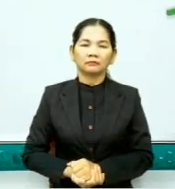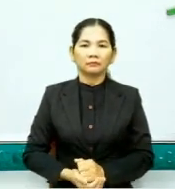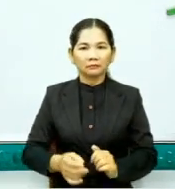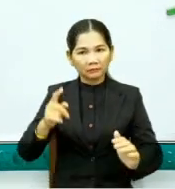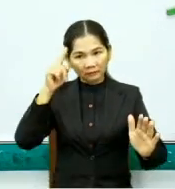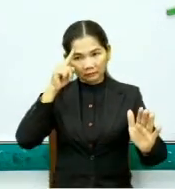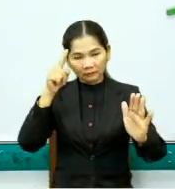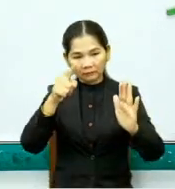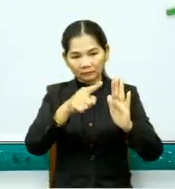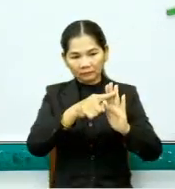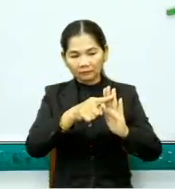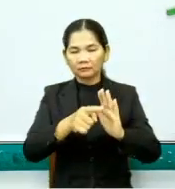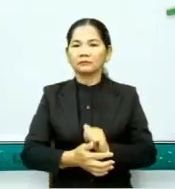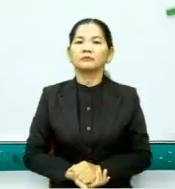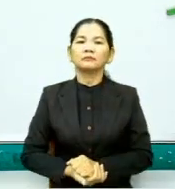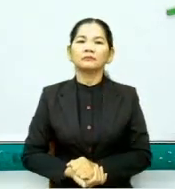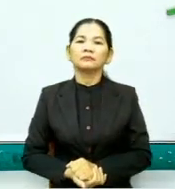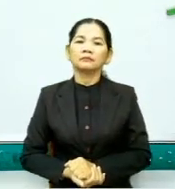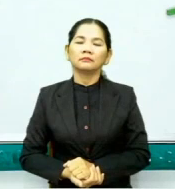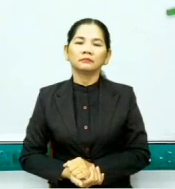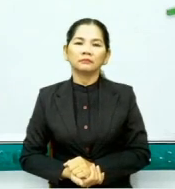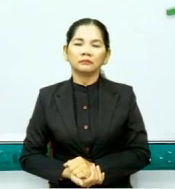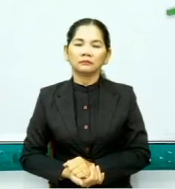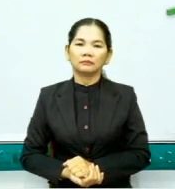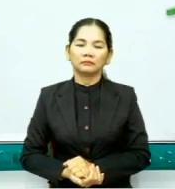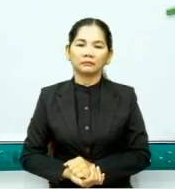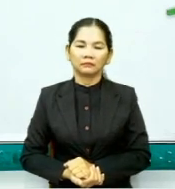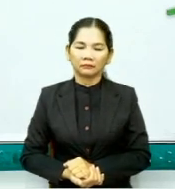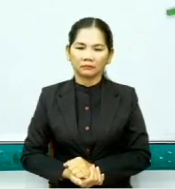phát đáo tư lửa